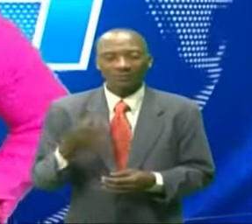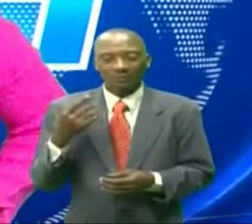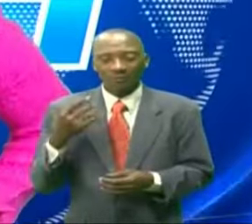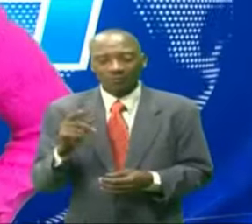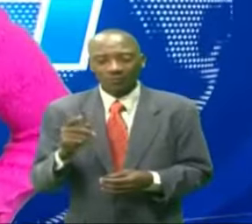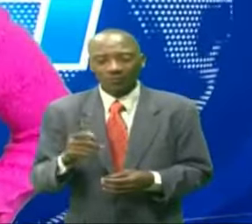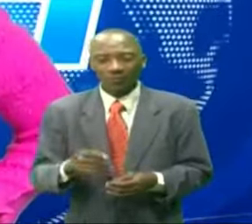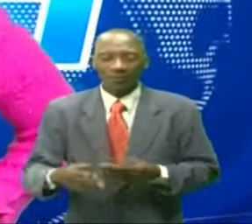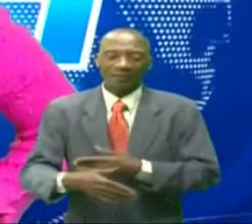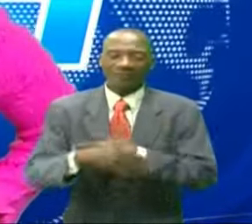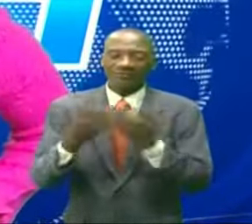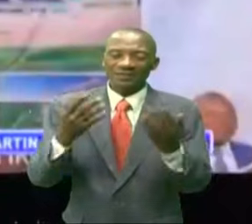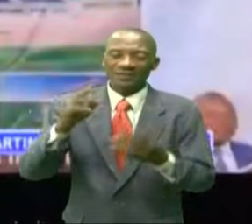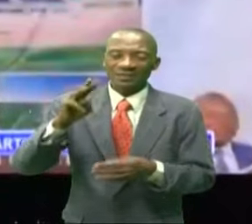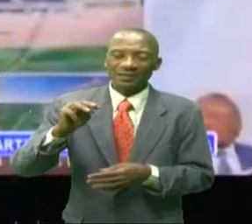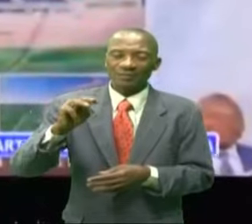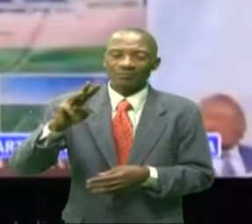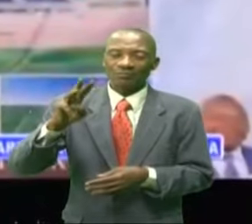dans le Kasaï.